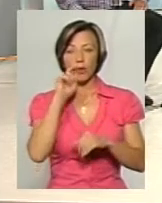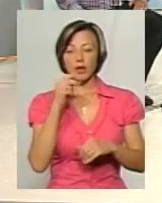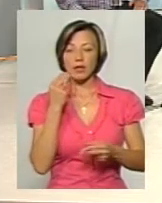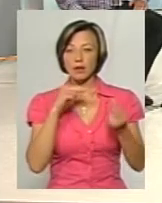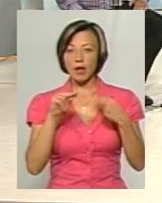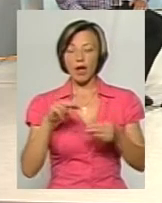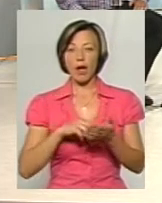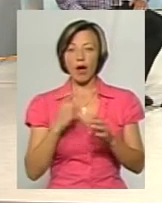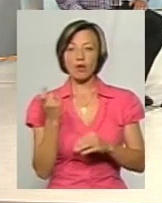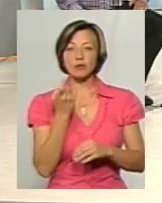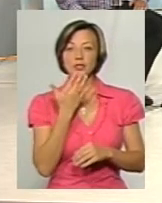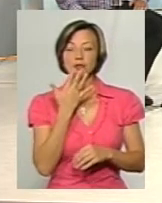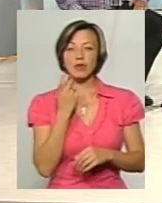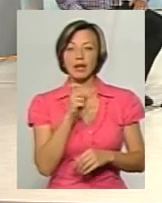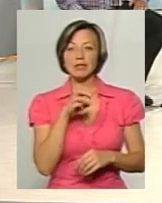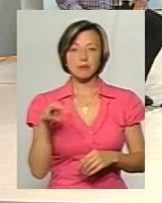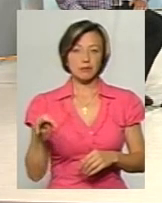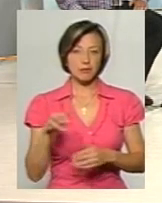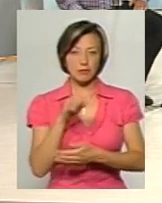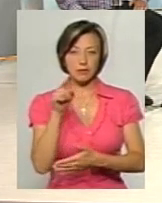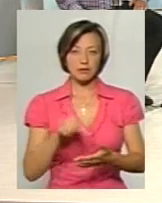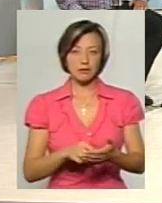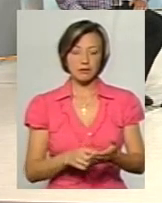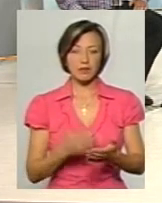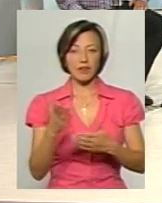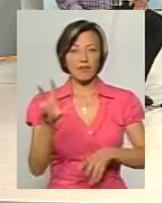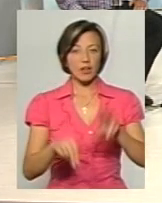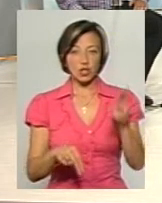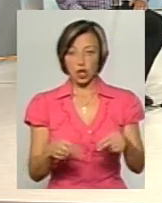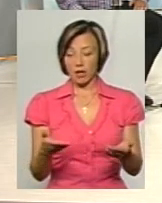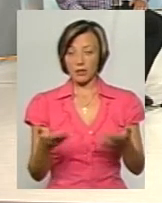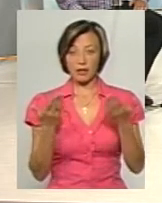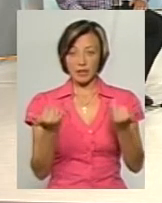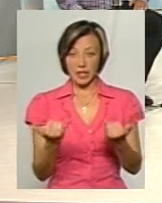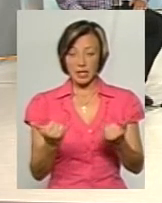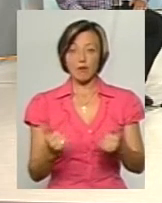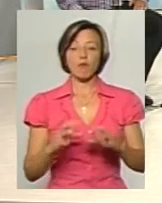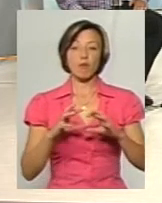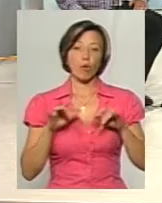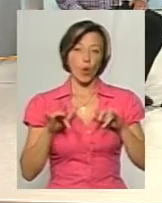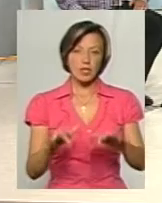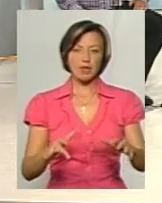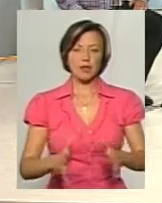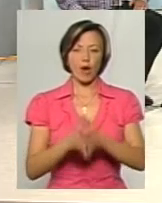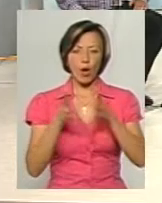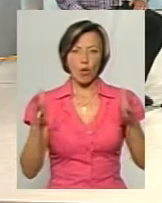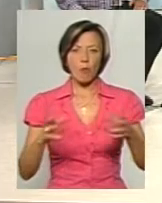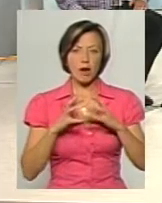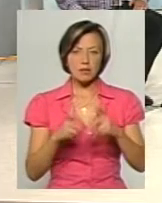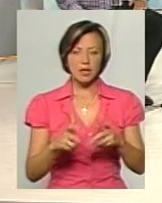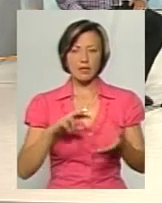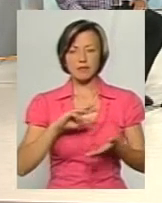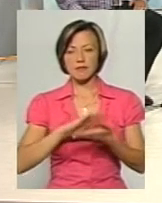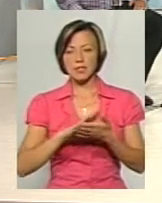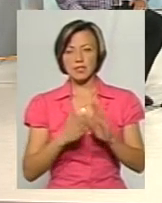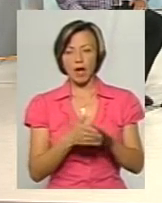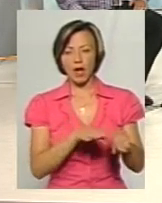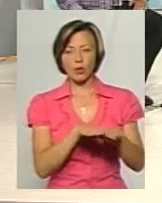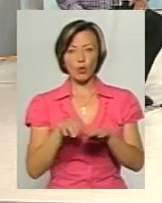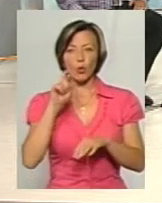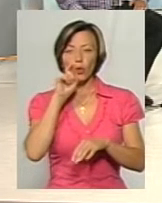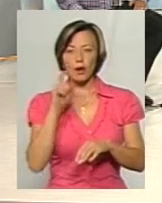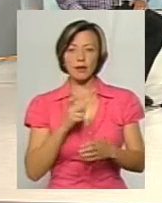економічний націоналізм, як ви вважаєте? От нині в процесах глобалізації, в стадії, коли Україна є